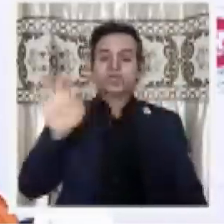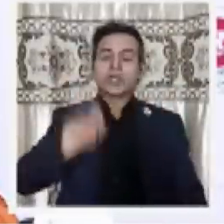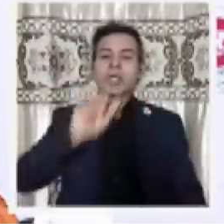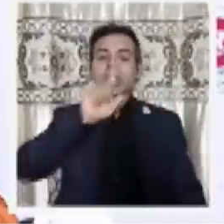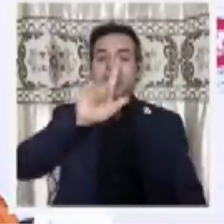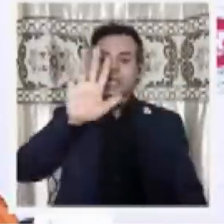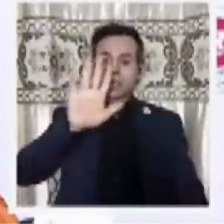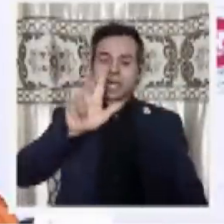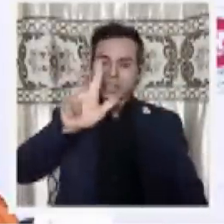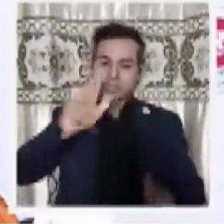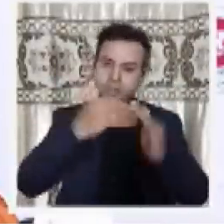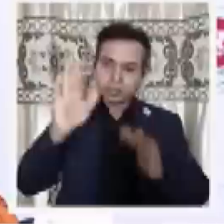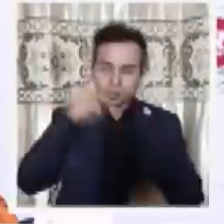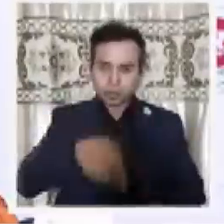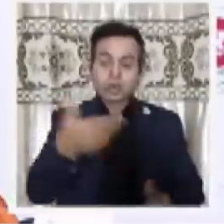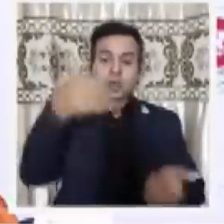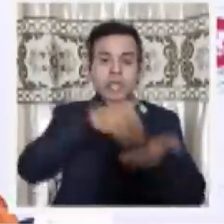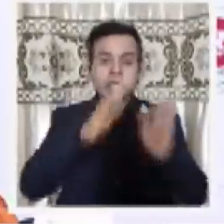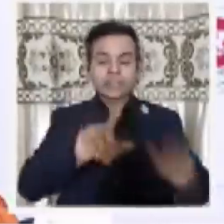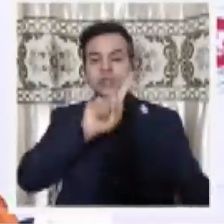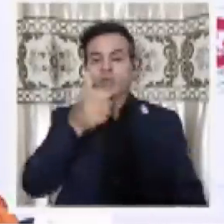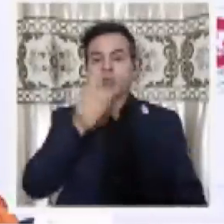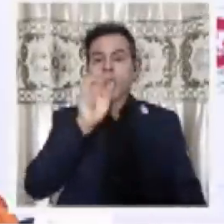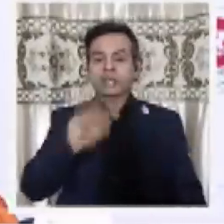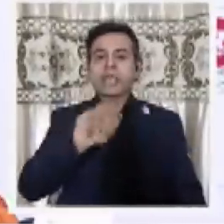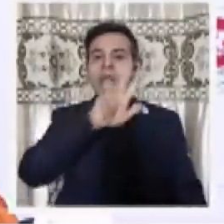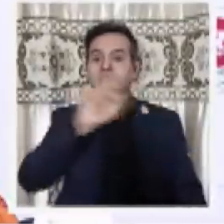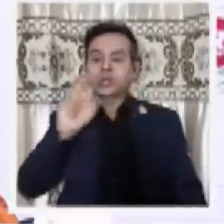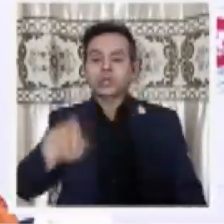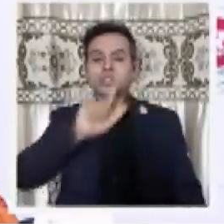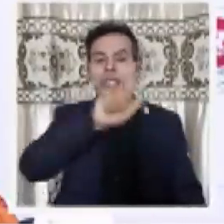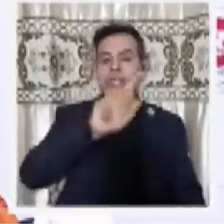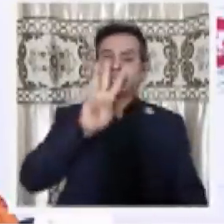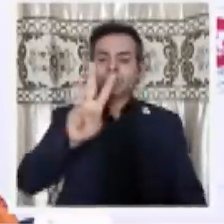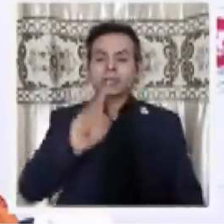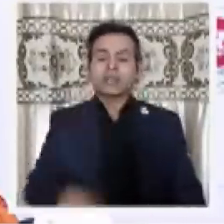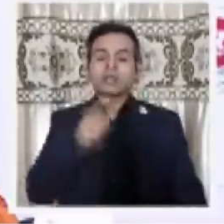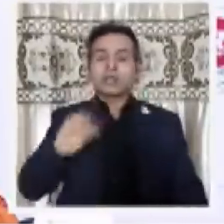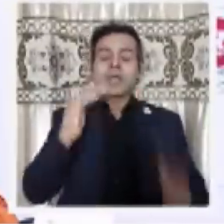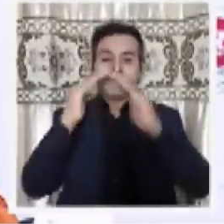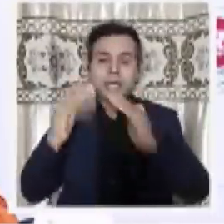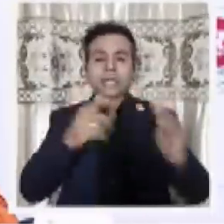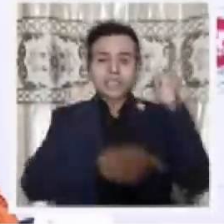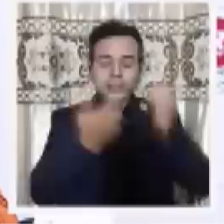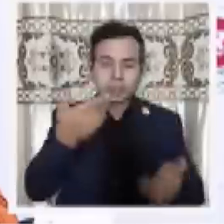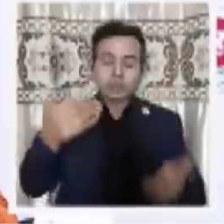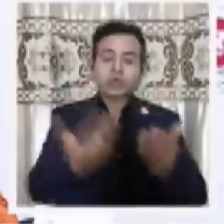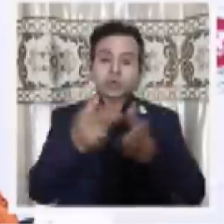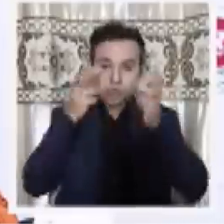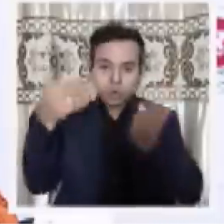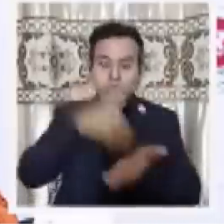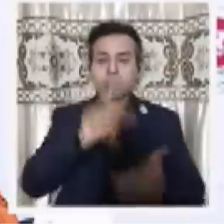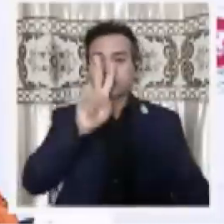আইসোলেশনে 32,351 জন এবং এ পর্যন্ত আইসোলেশন থেকে ছাড় পেয়েছেন 15,478 জন। বর্তমানে আইসোলেশনে আছেন